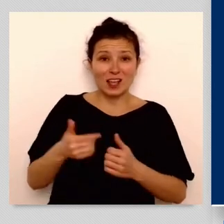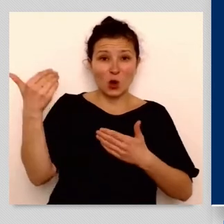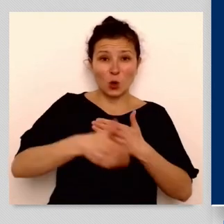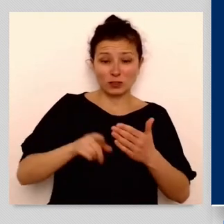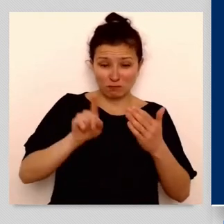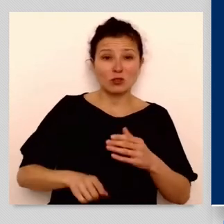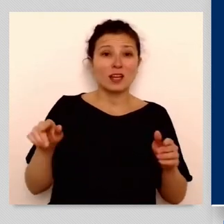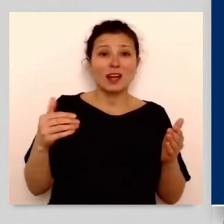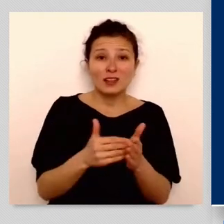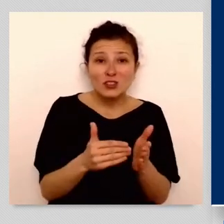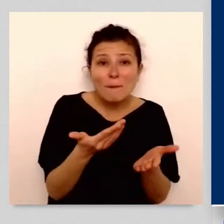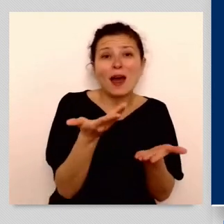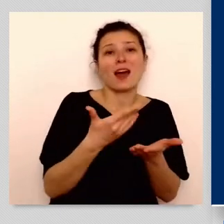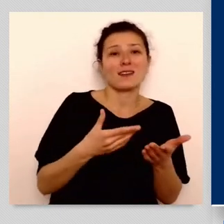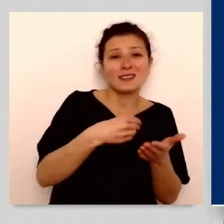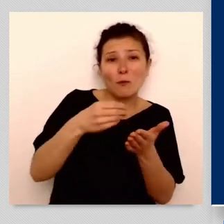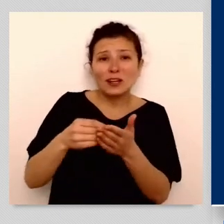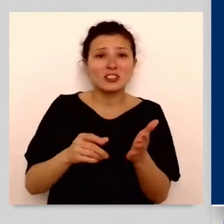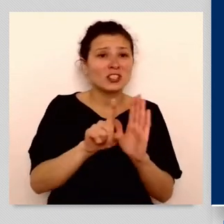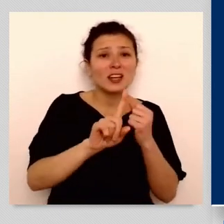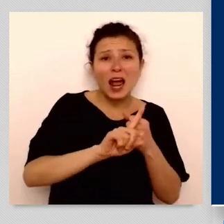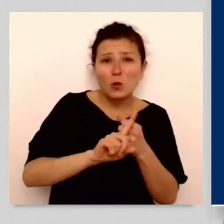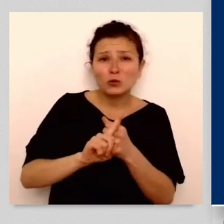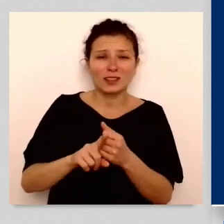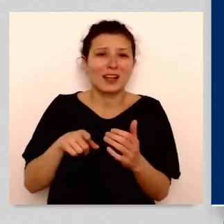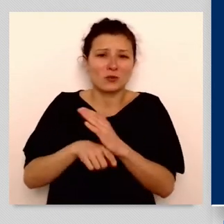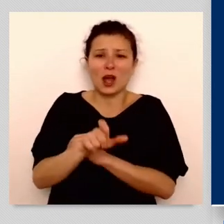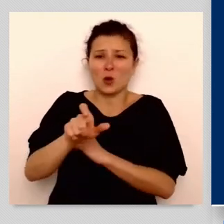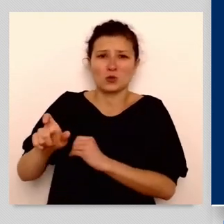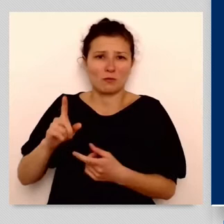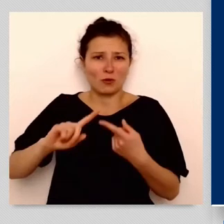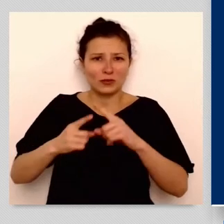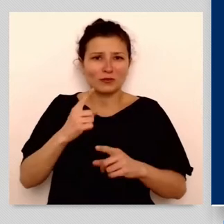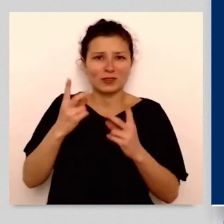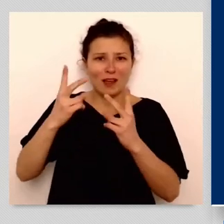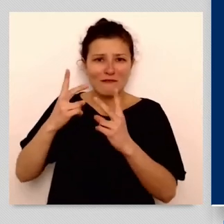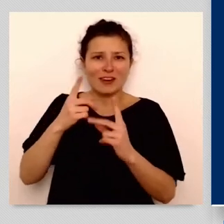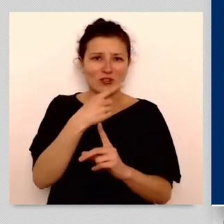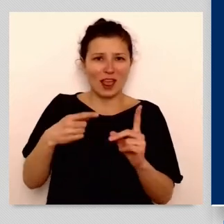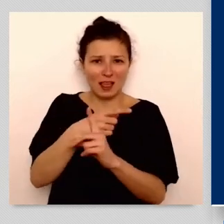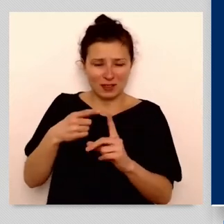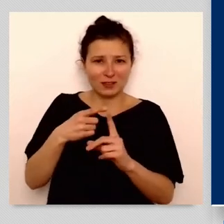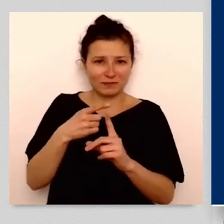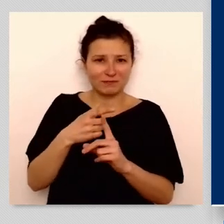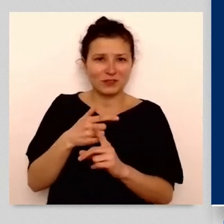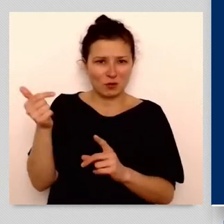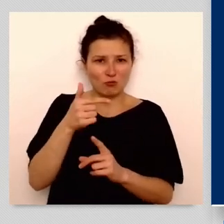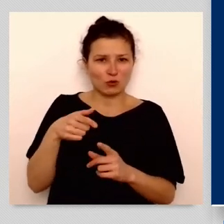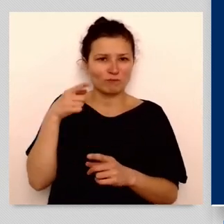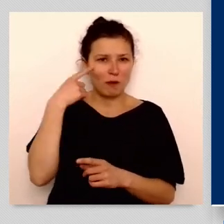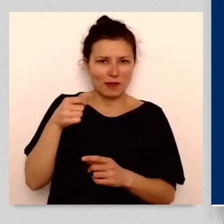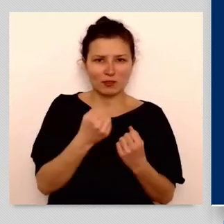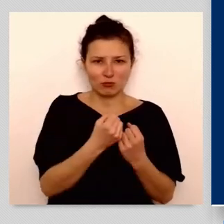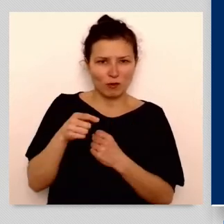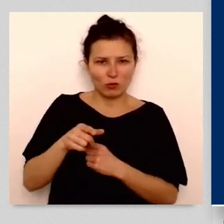rachunki, no jest dla polityków na pewno istotnym punktem odniesienia. No więc propozycja,